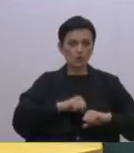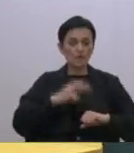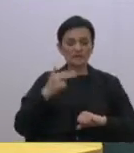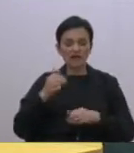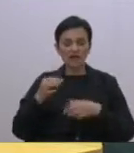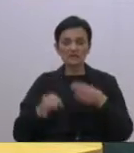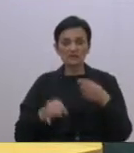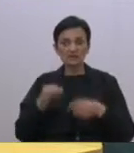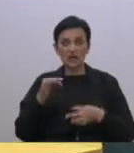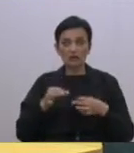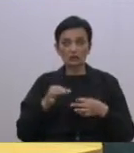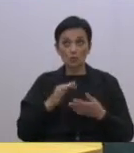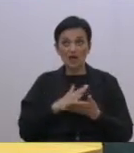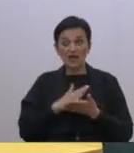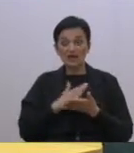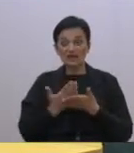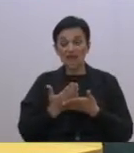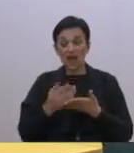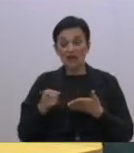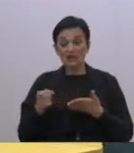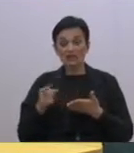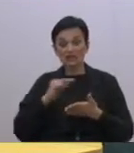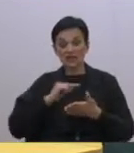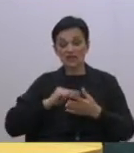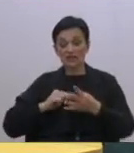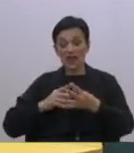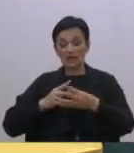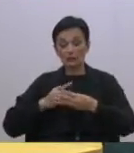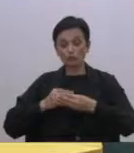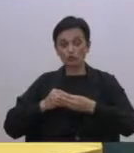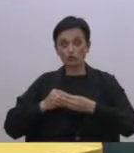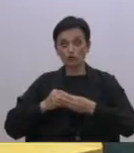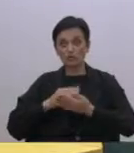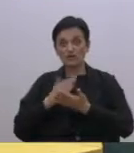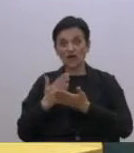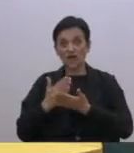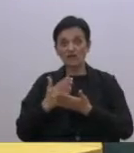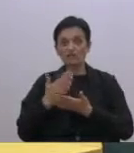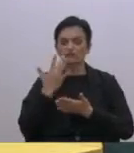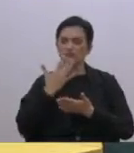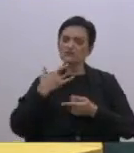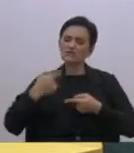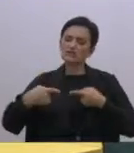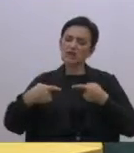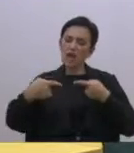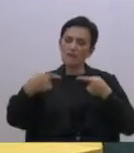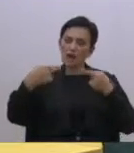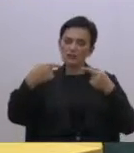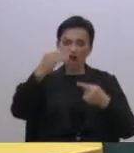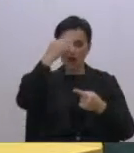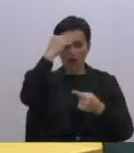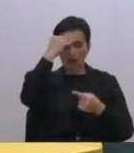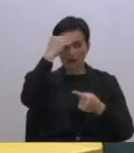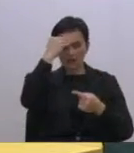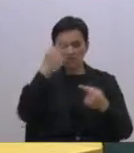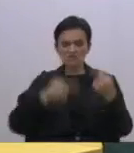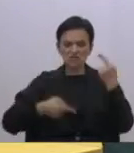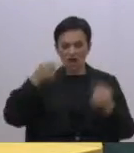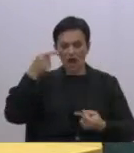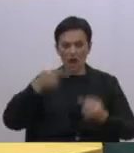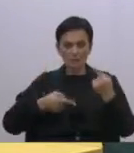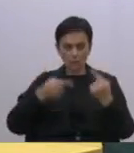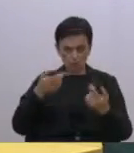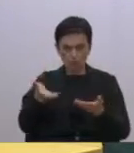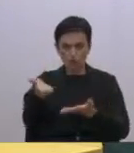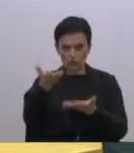სინამდვილეში ამ ნაწილში თანამშრომლობისკენ, ამ ნაწილში დებატებისკენ, ამ ნაწილში აზრთა დაპირისპირებისკენ